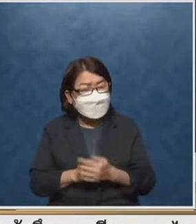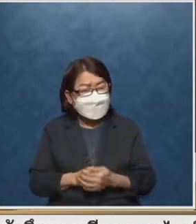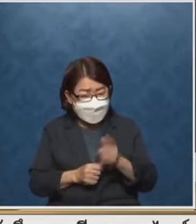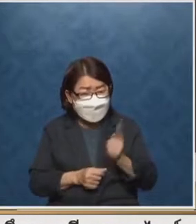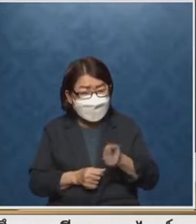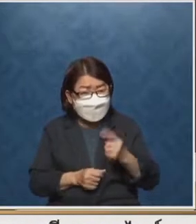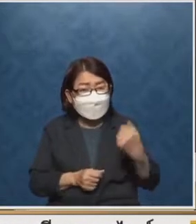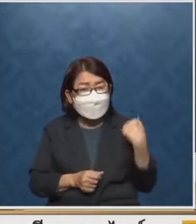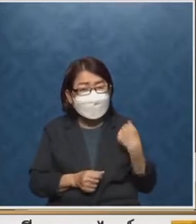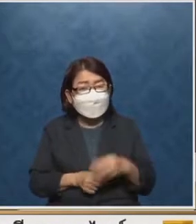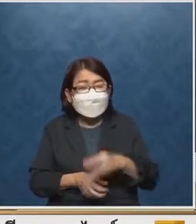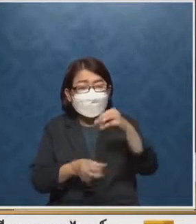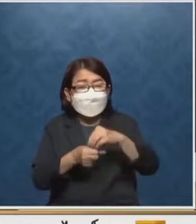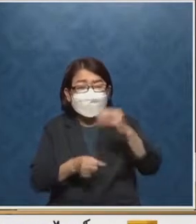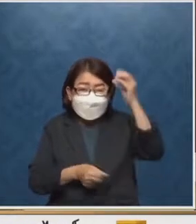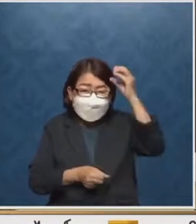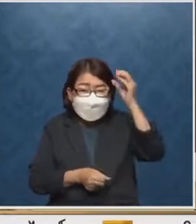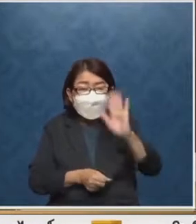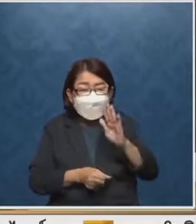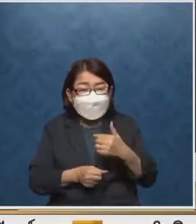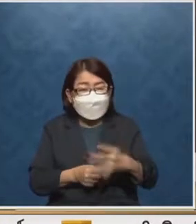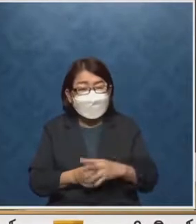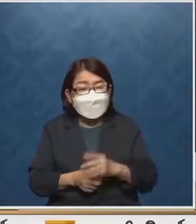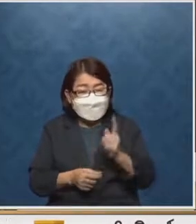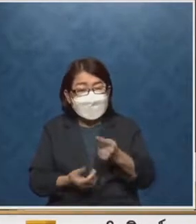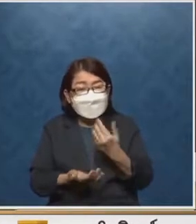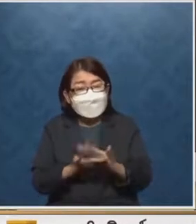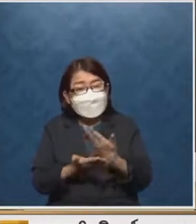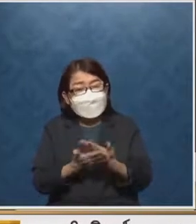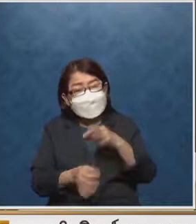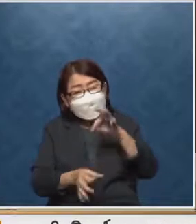านะครับคือมันมีธรรมดาการทำธุรกรรมทั้งหลายไม่มี